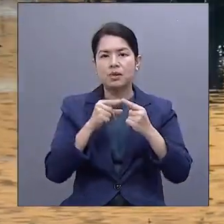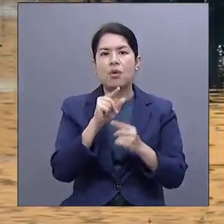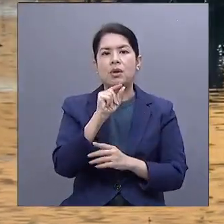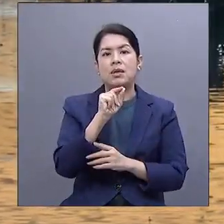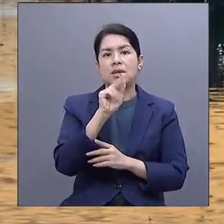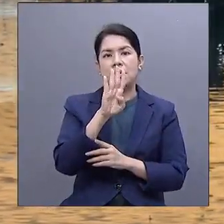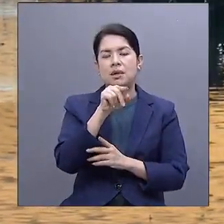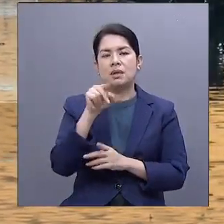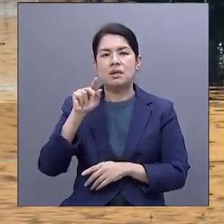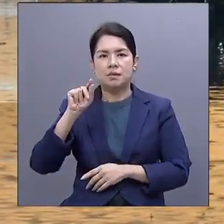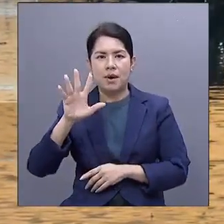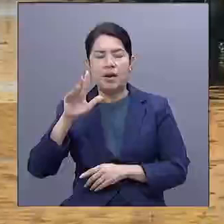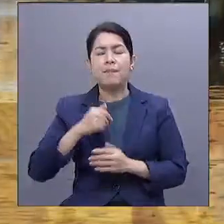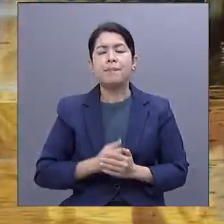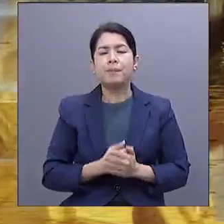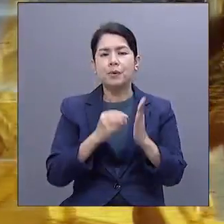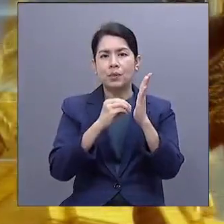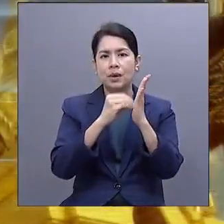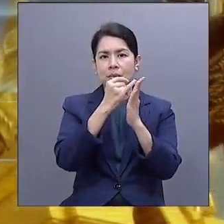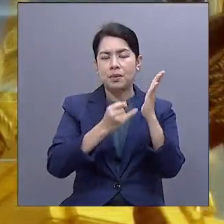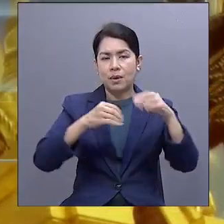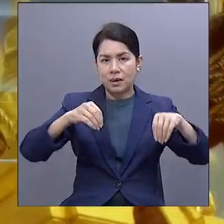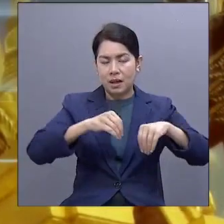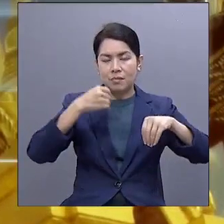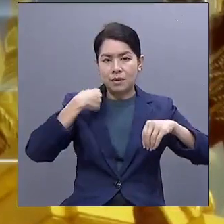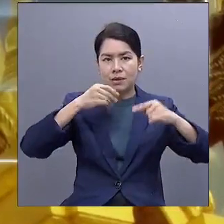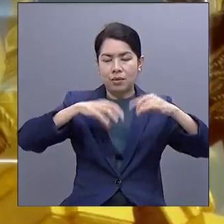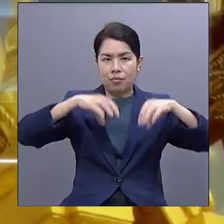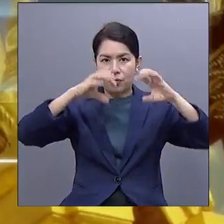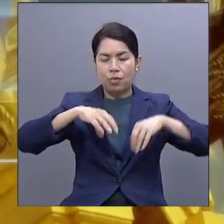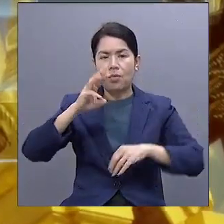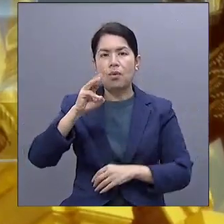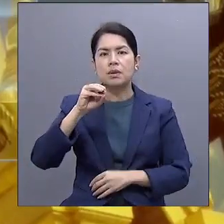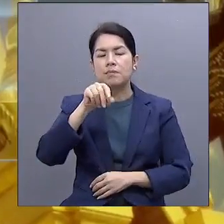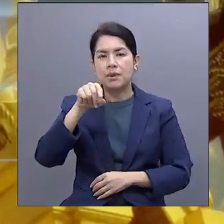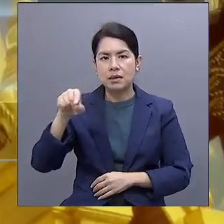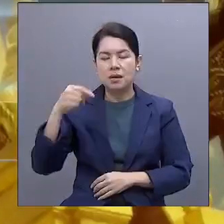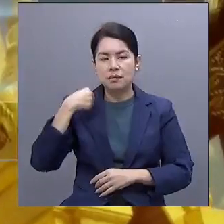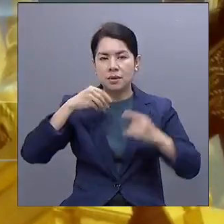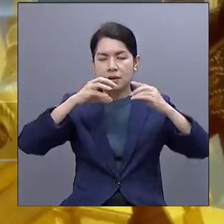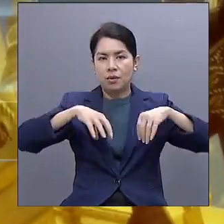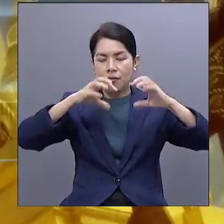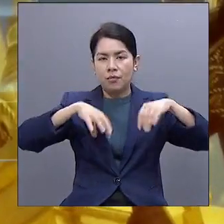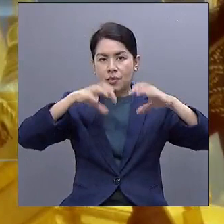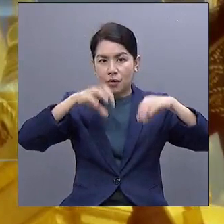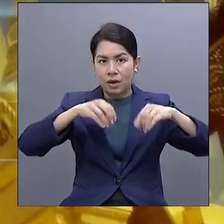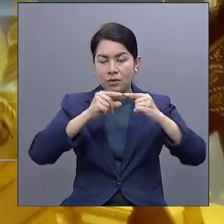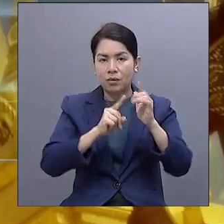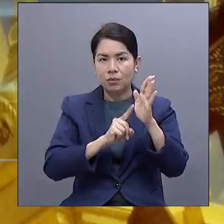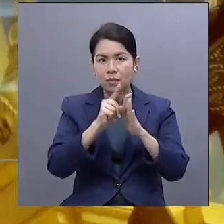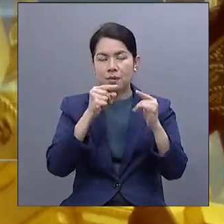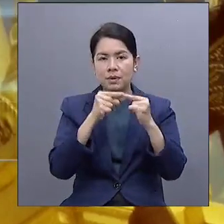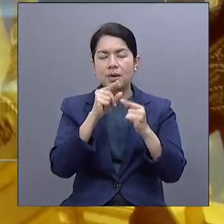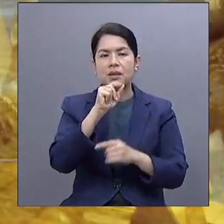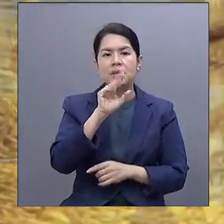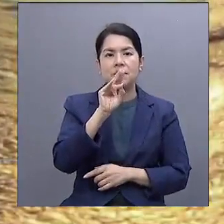ริมณฑลจะมีฝนฟ้าคะนอง 60% ของพื้นที่โดยมีฝนตกหนักบางแห่งอุณหภูมิระหว่าง 27-33 องศาเซ